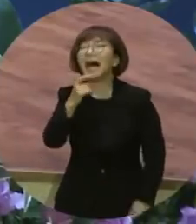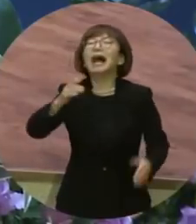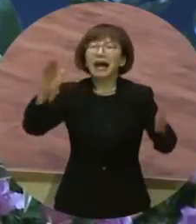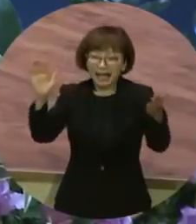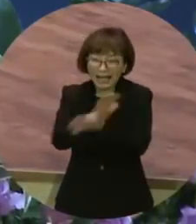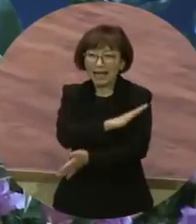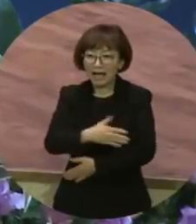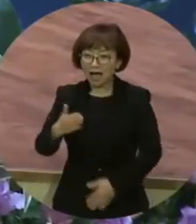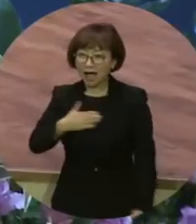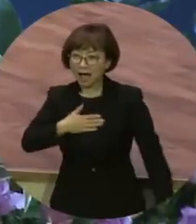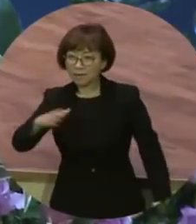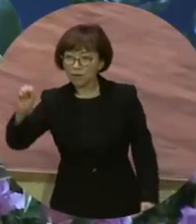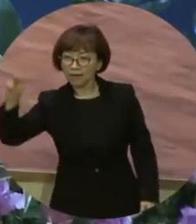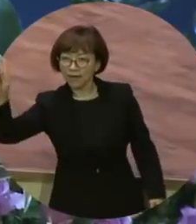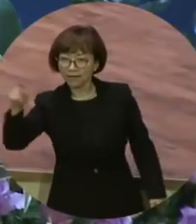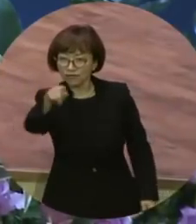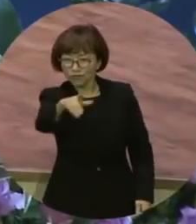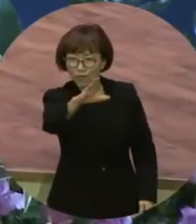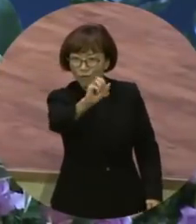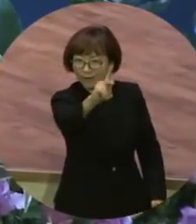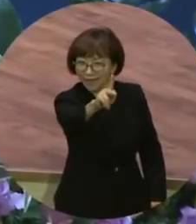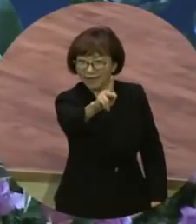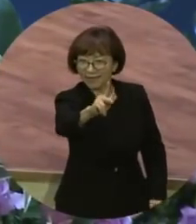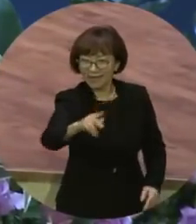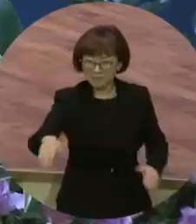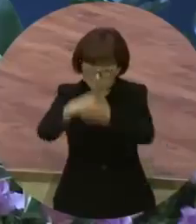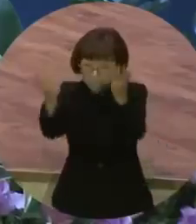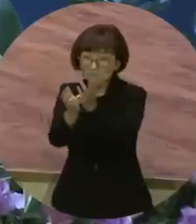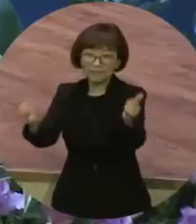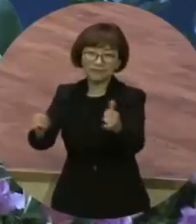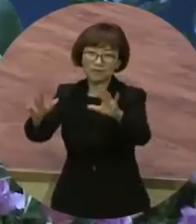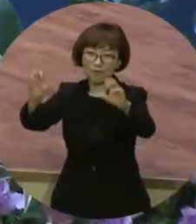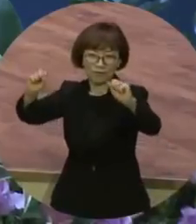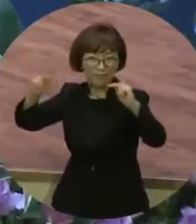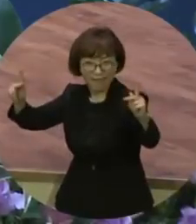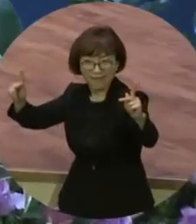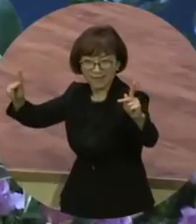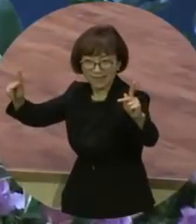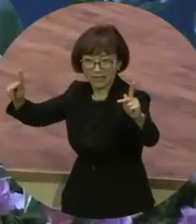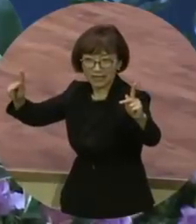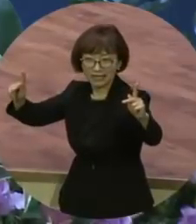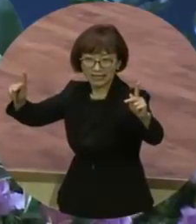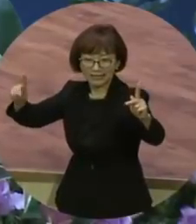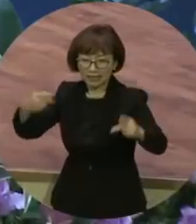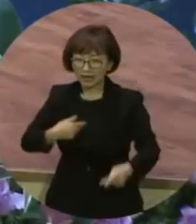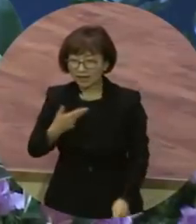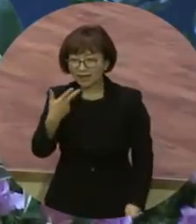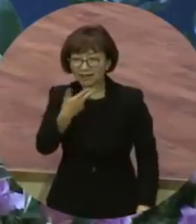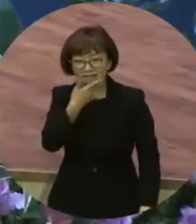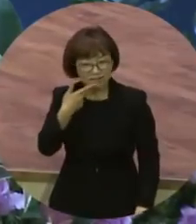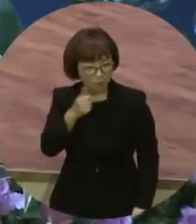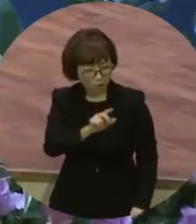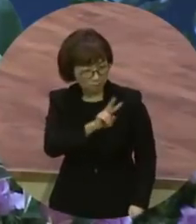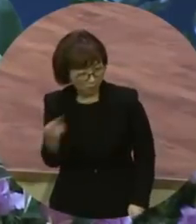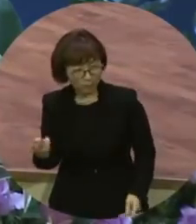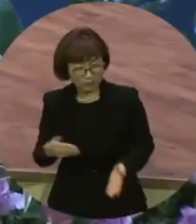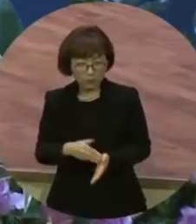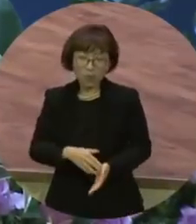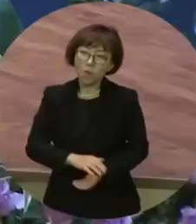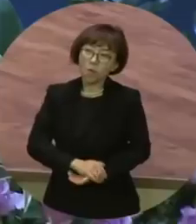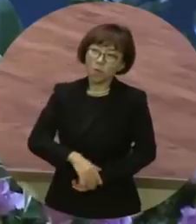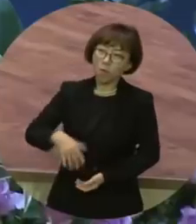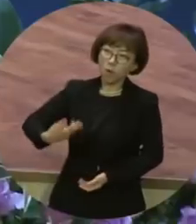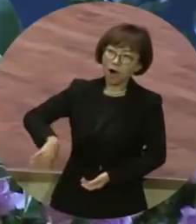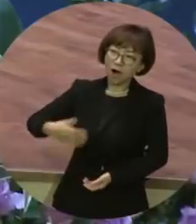okay. 해납백천이에요 이게. 나도 괜찮아, 너도 다 괜찮아. 그러니까 제가 무슨 생각을 했냐면 아, 유 목사님, 정 목사님은 이미